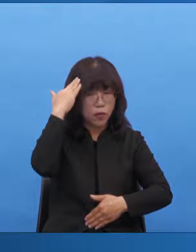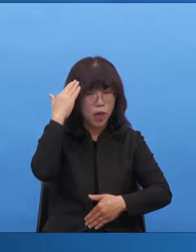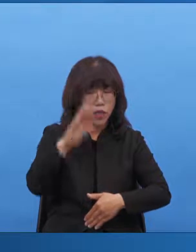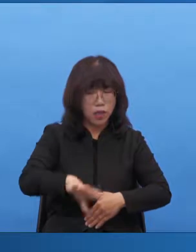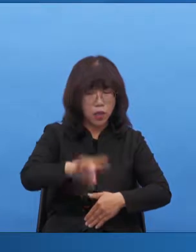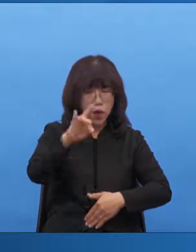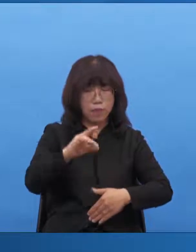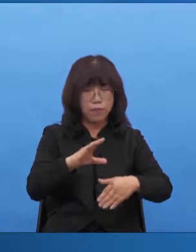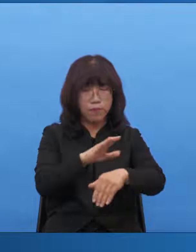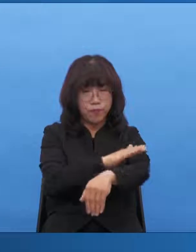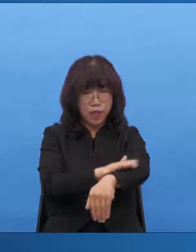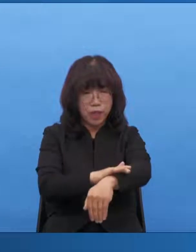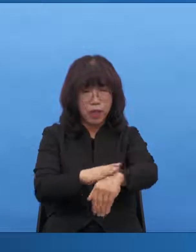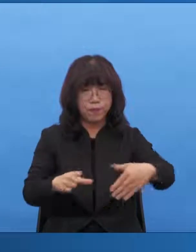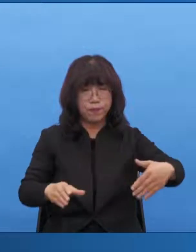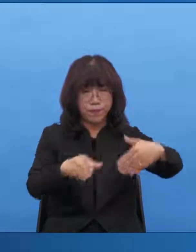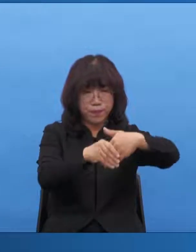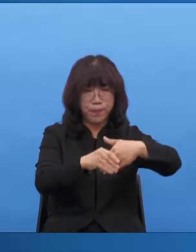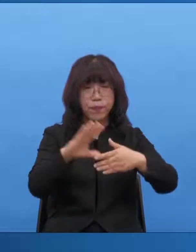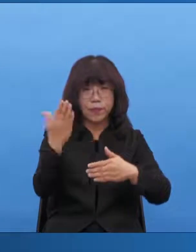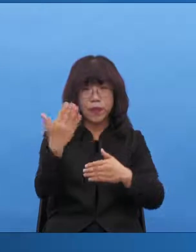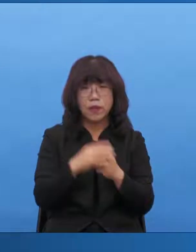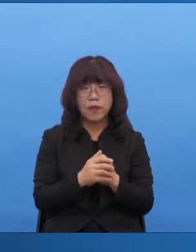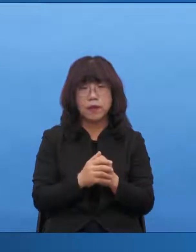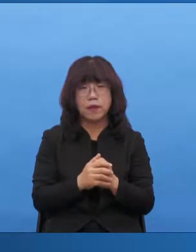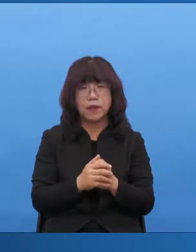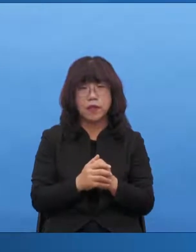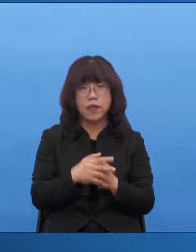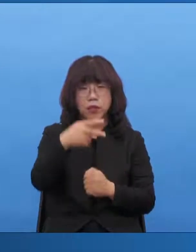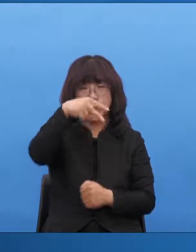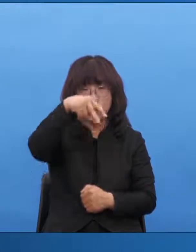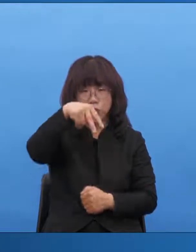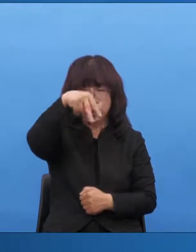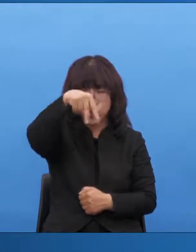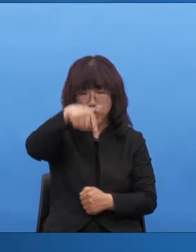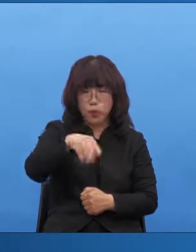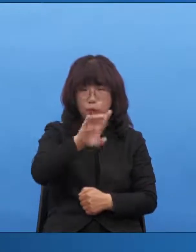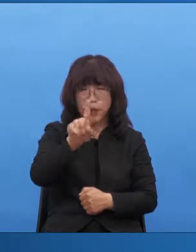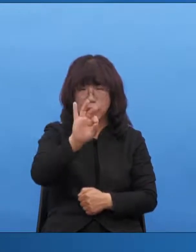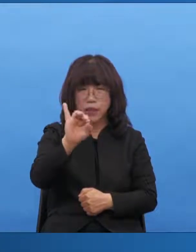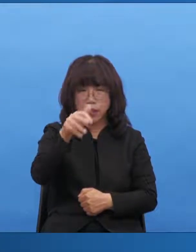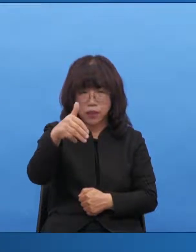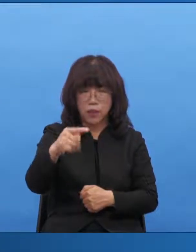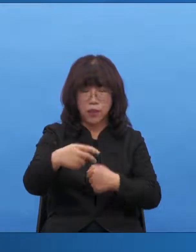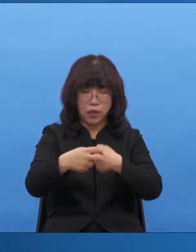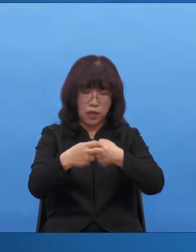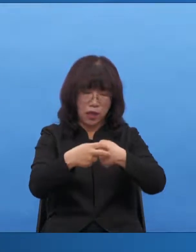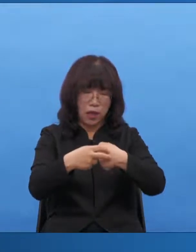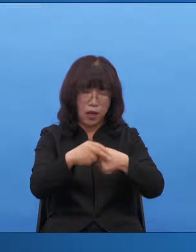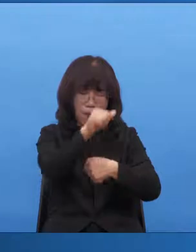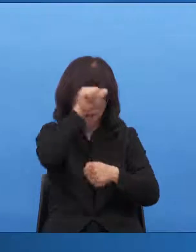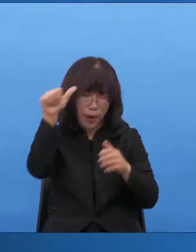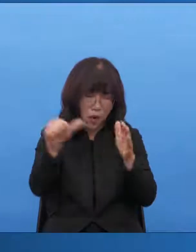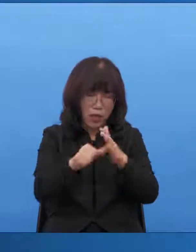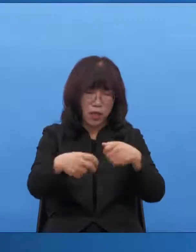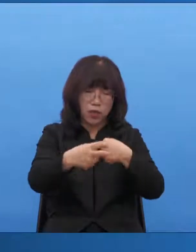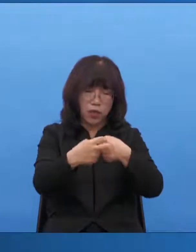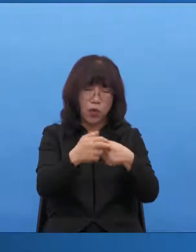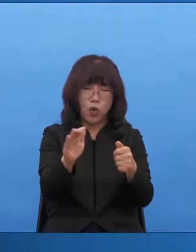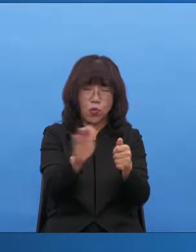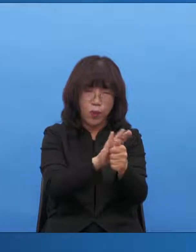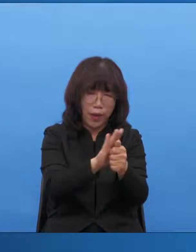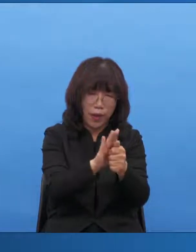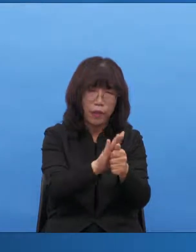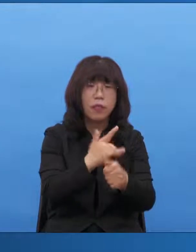가봉의 랑바레네에는 아프리카 밀림의 성자로 불렸던 슈바이처 박사가 평생 의료봉사 활동을 했던 곳입니다. 인구의